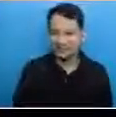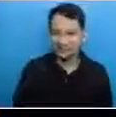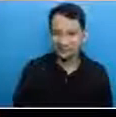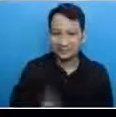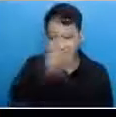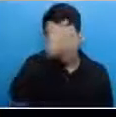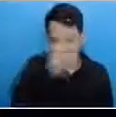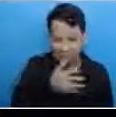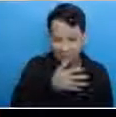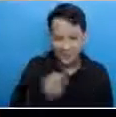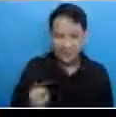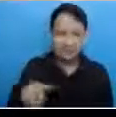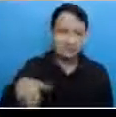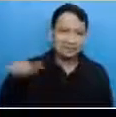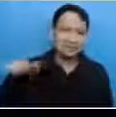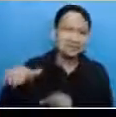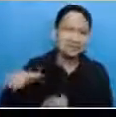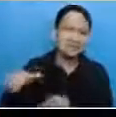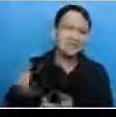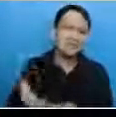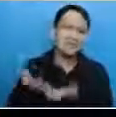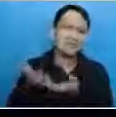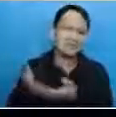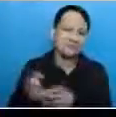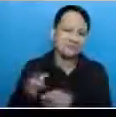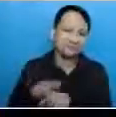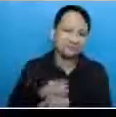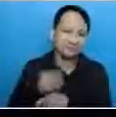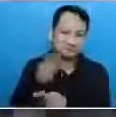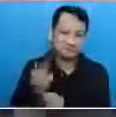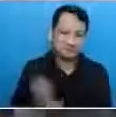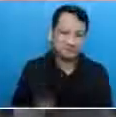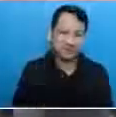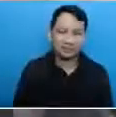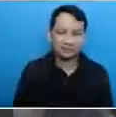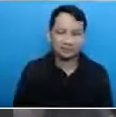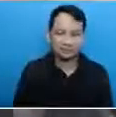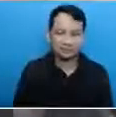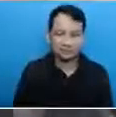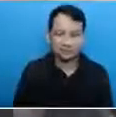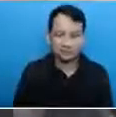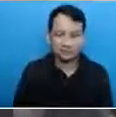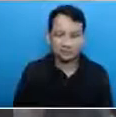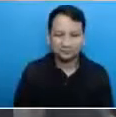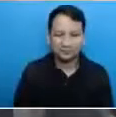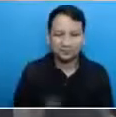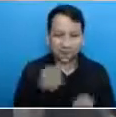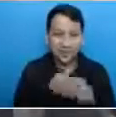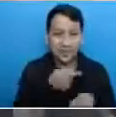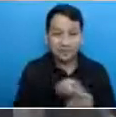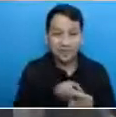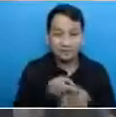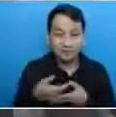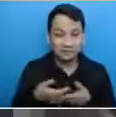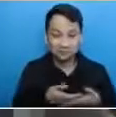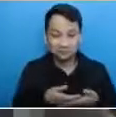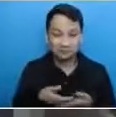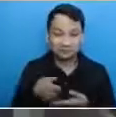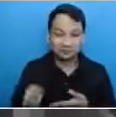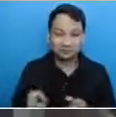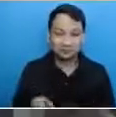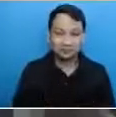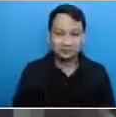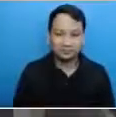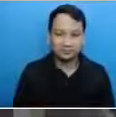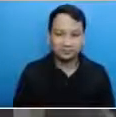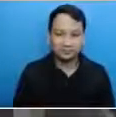lagi siyang malakas. Yun lang po. Ayun. Okay. Happy Father's Day! Advance